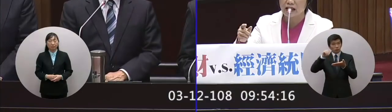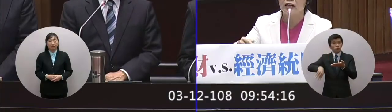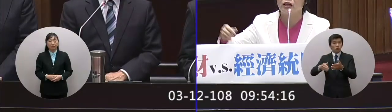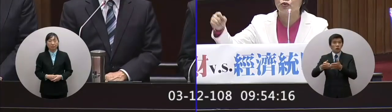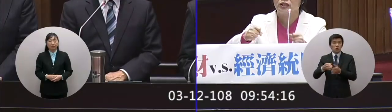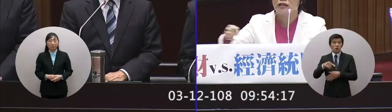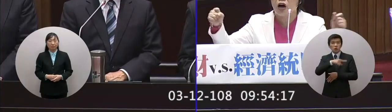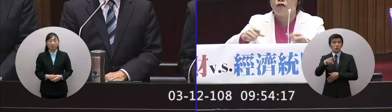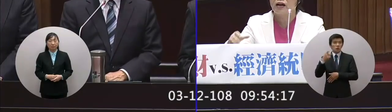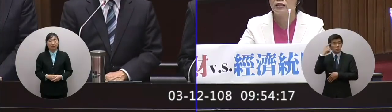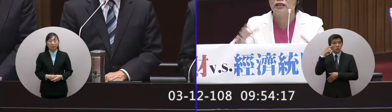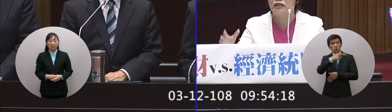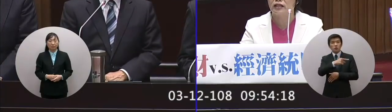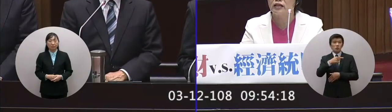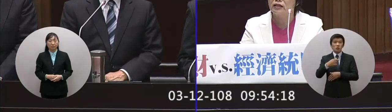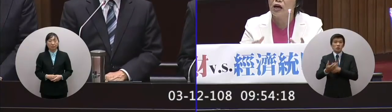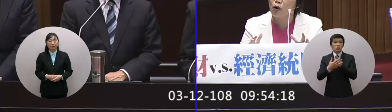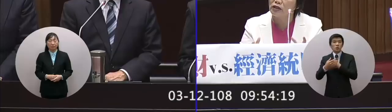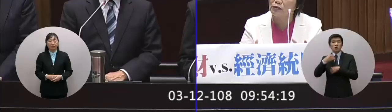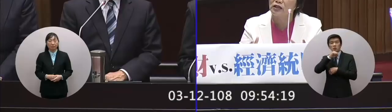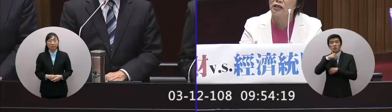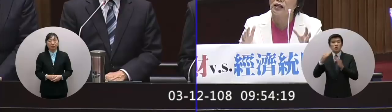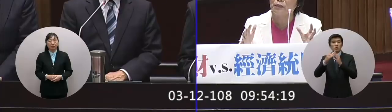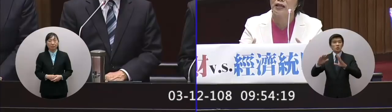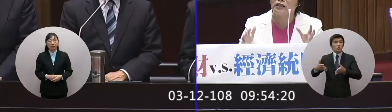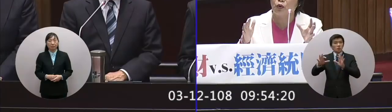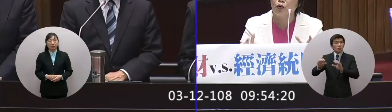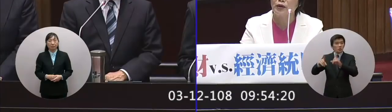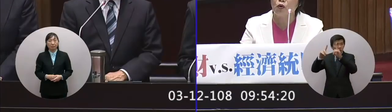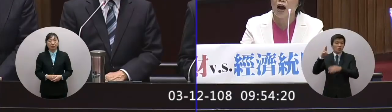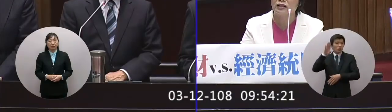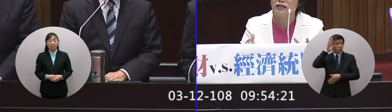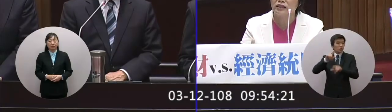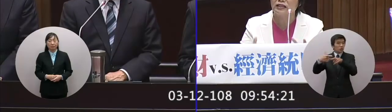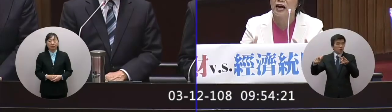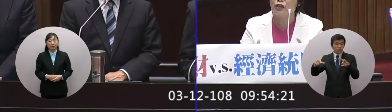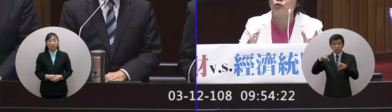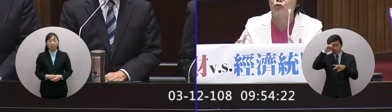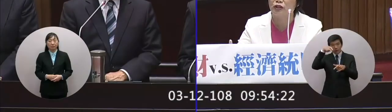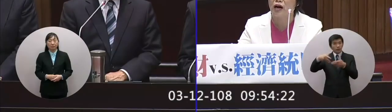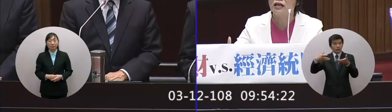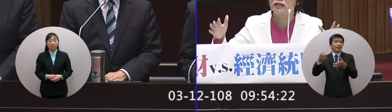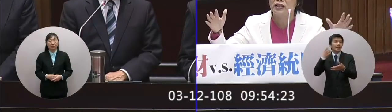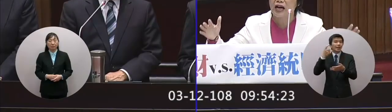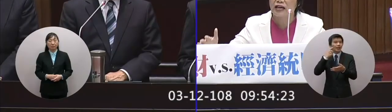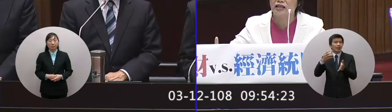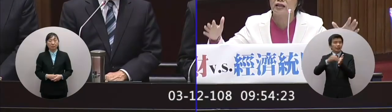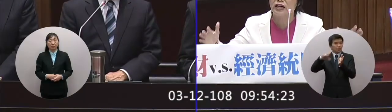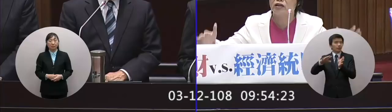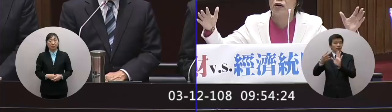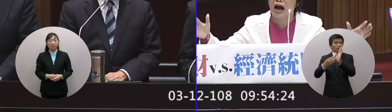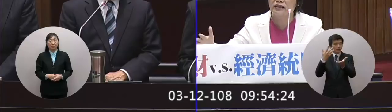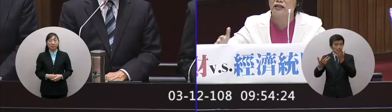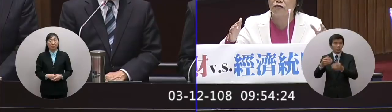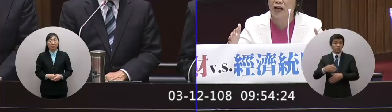税，第二项你在助长炒房啊，定定这，那我们是不是可以把这些污名化的这些障碍去除掉，这些台